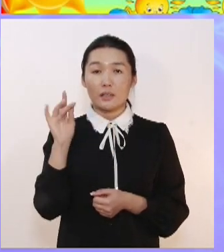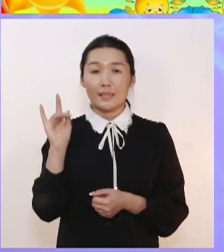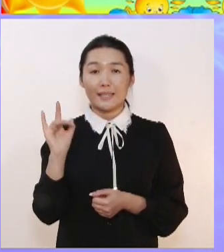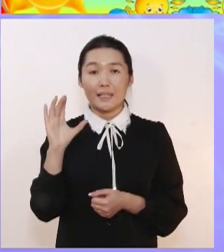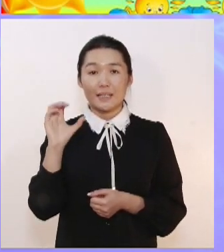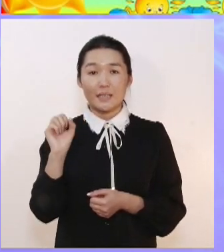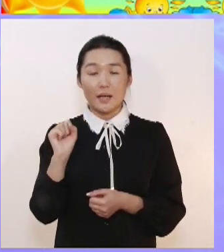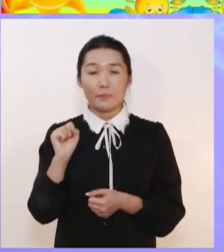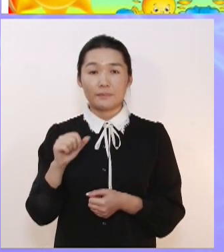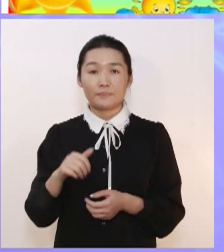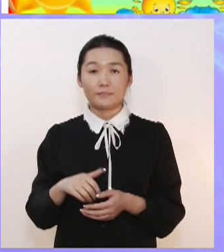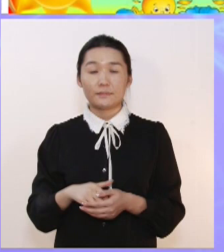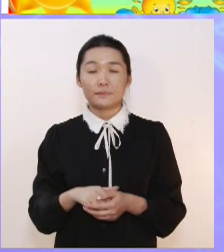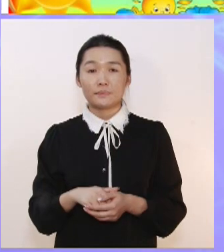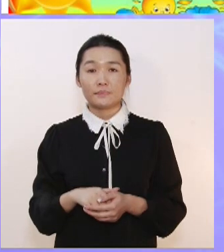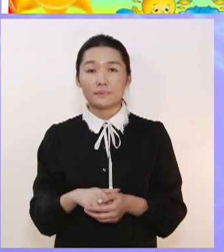крыса.